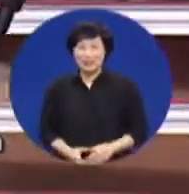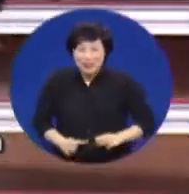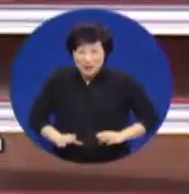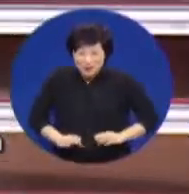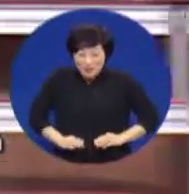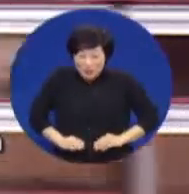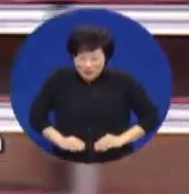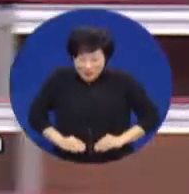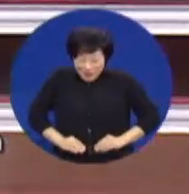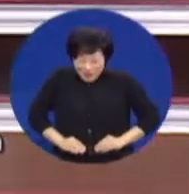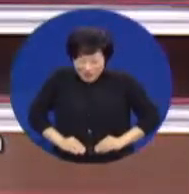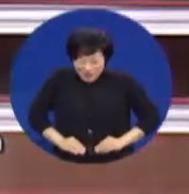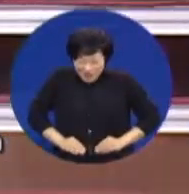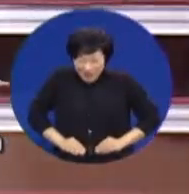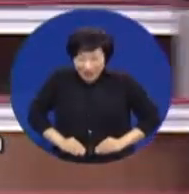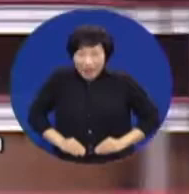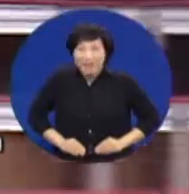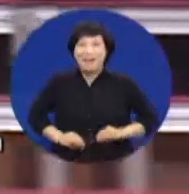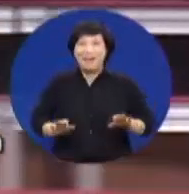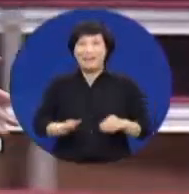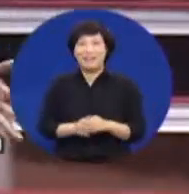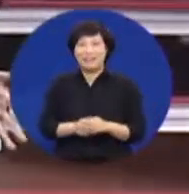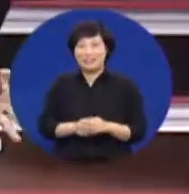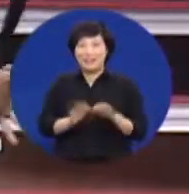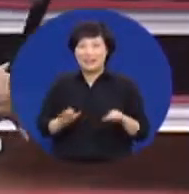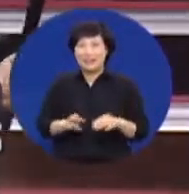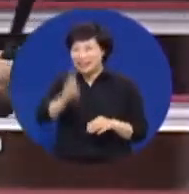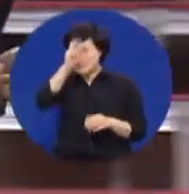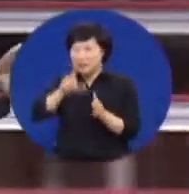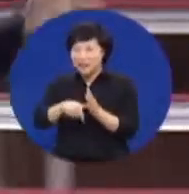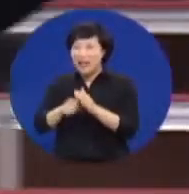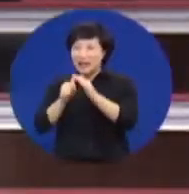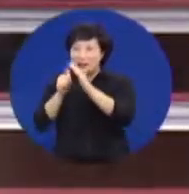배고파 점심 때마다 갑니다.